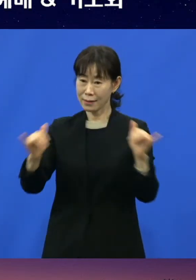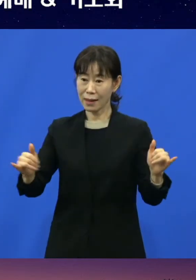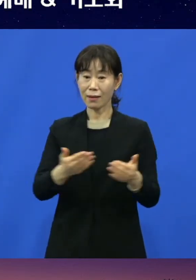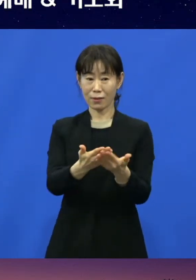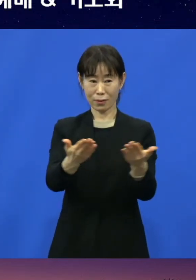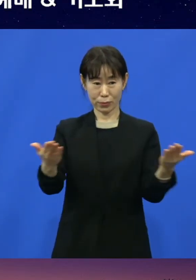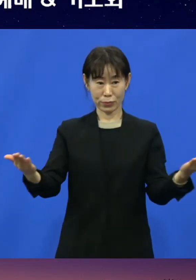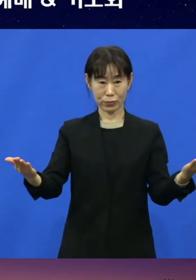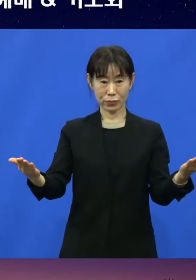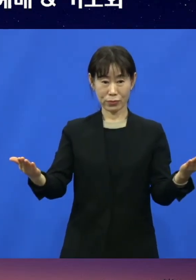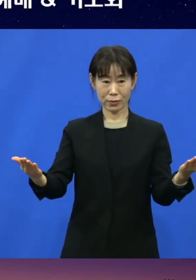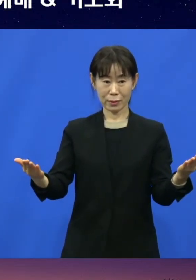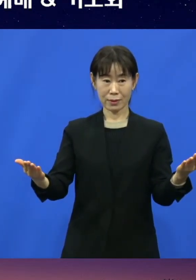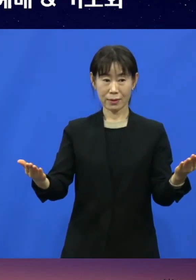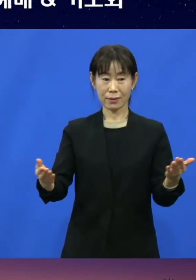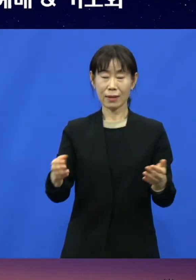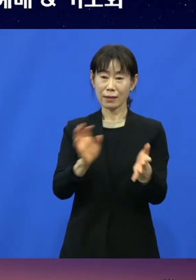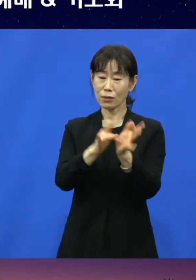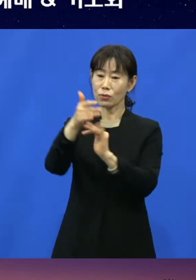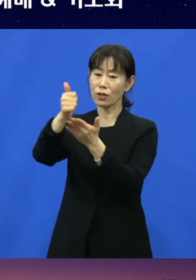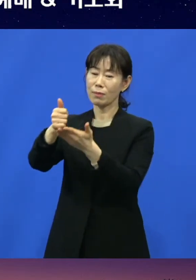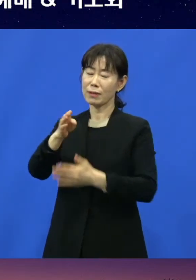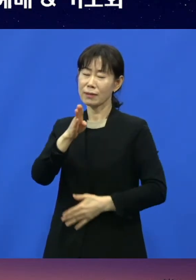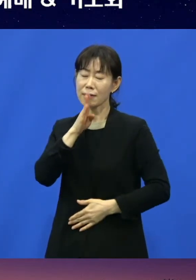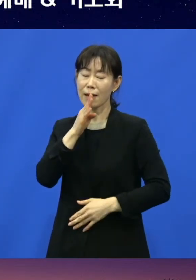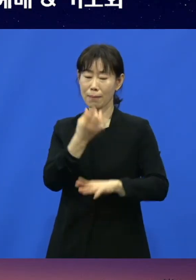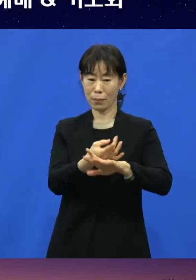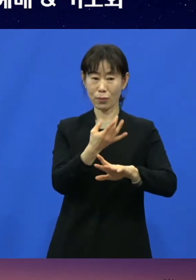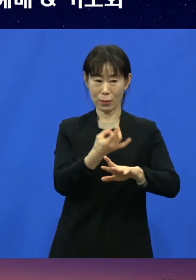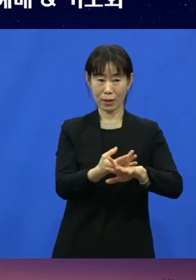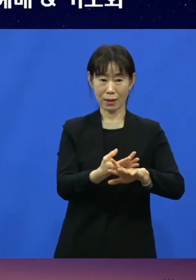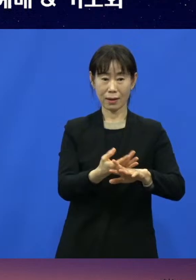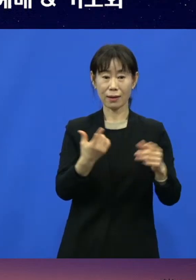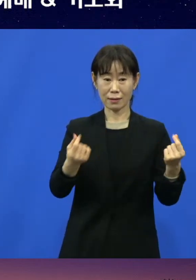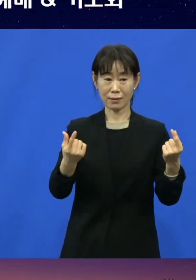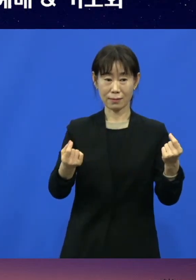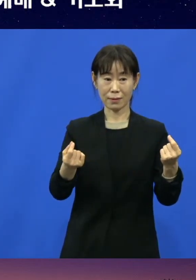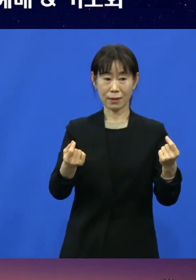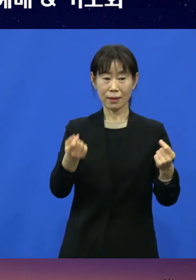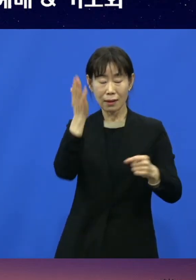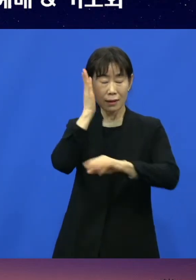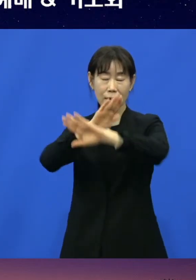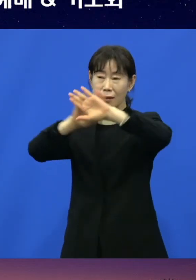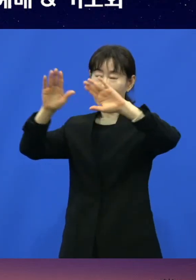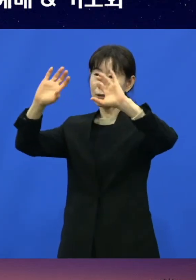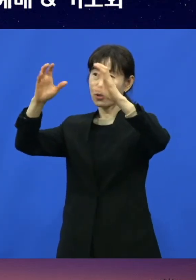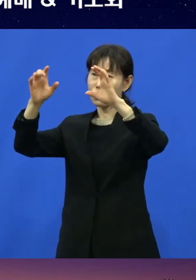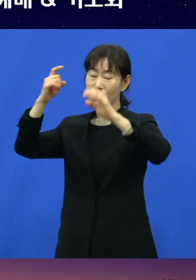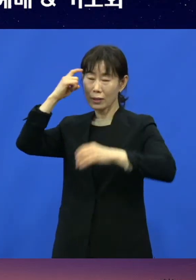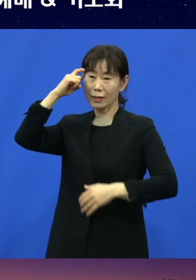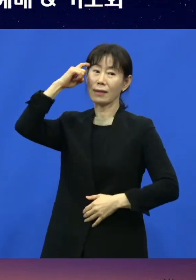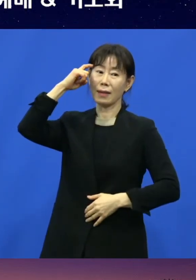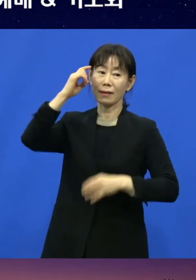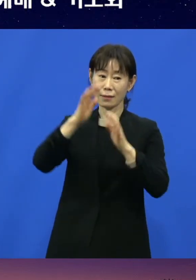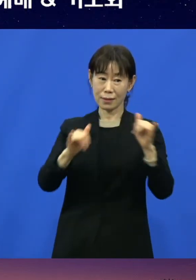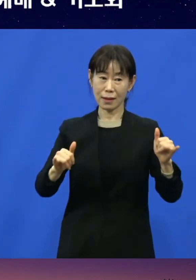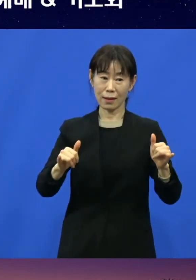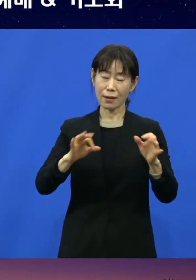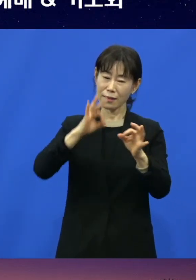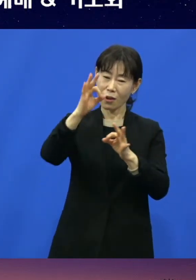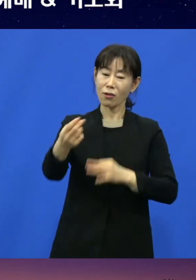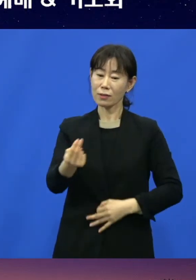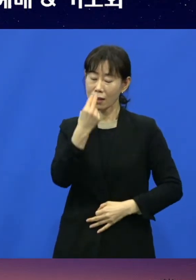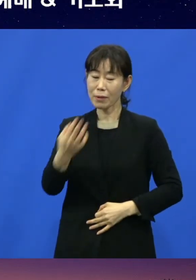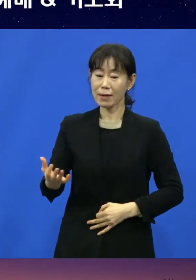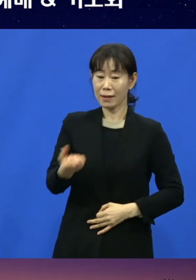진짜 보화예요. 천국에 눈뜬 자들이에요, 여러분. 영원을 이제 우리가 소유한 자들이에요.